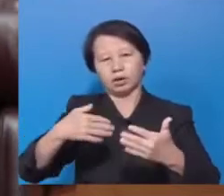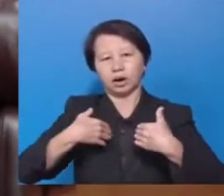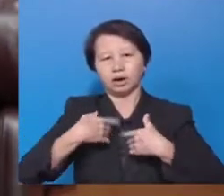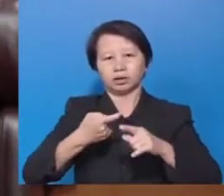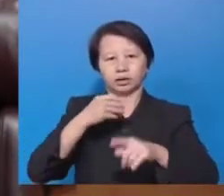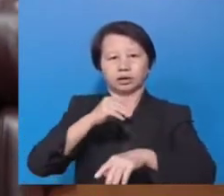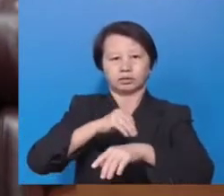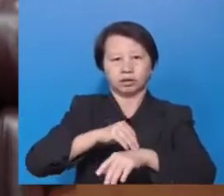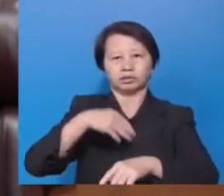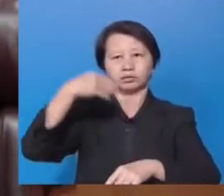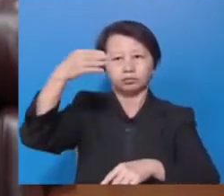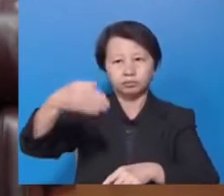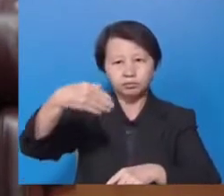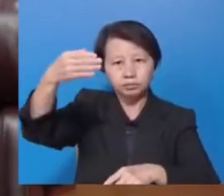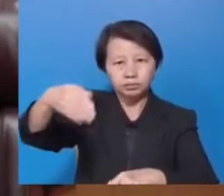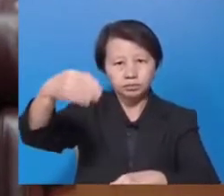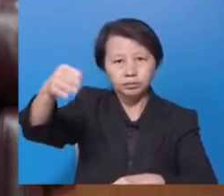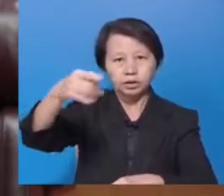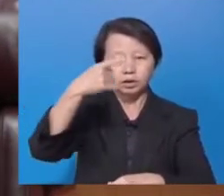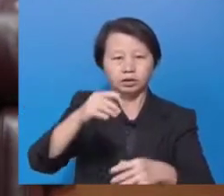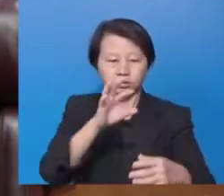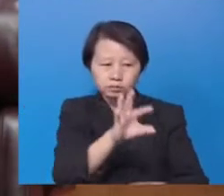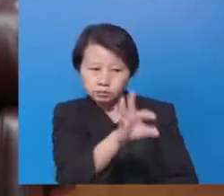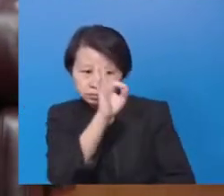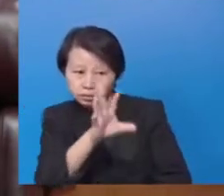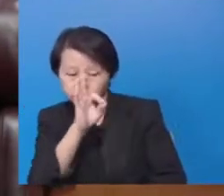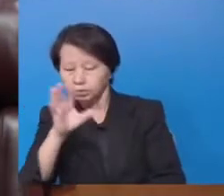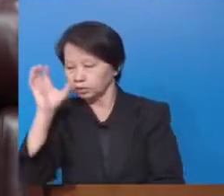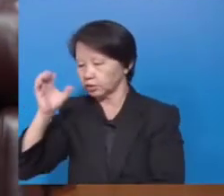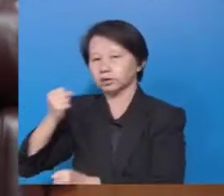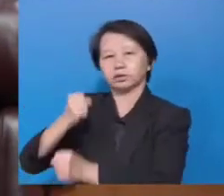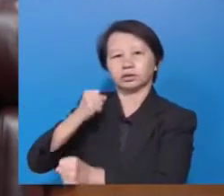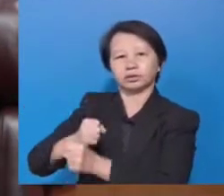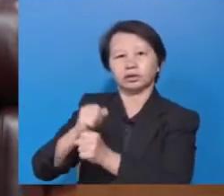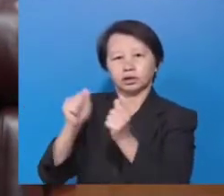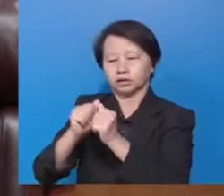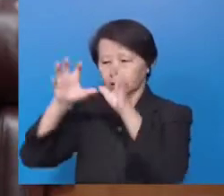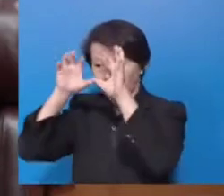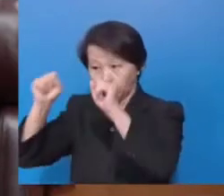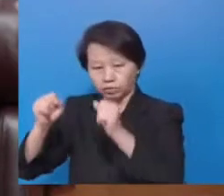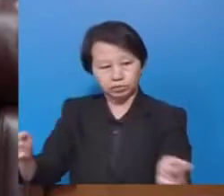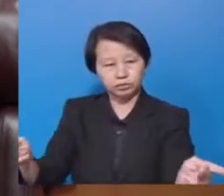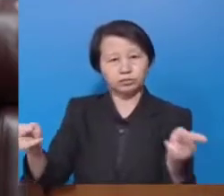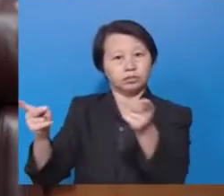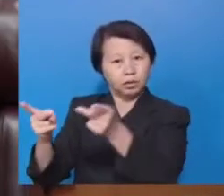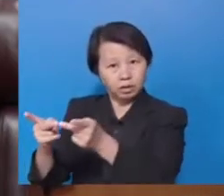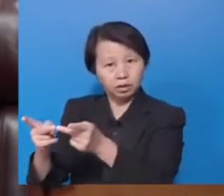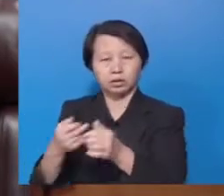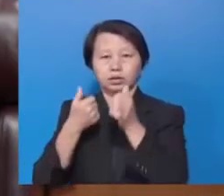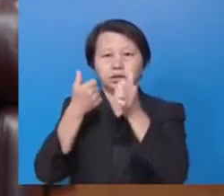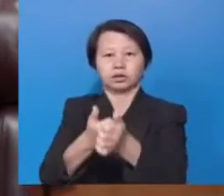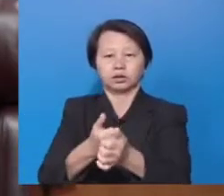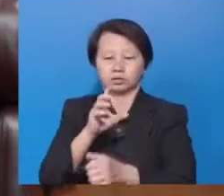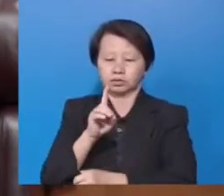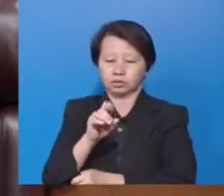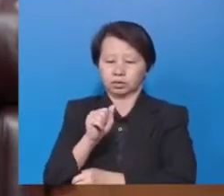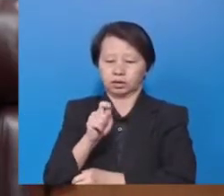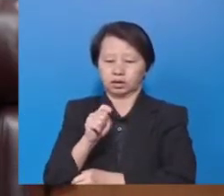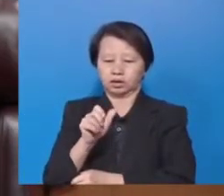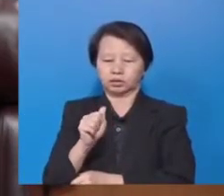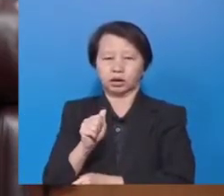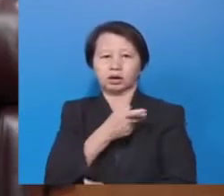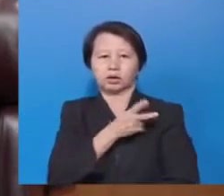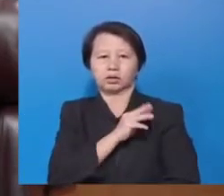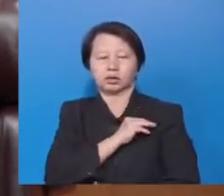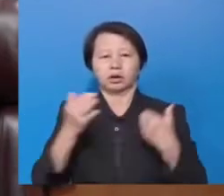diadakan dari semasa ke semasa bagi menemukan pencari kerja dengan majikan yang sepadan berdasarkan data Kementerian